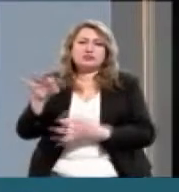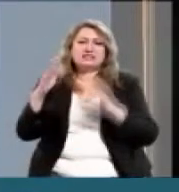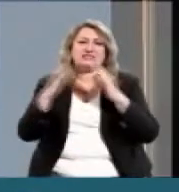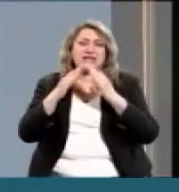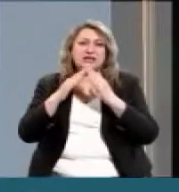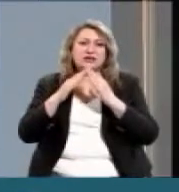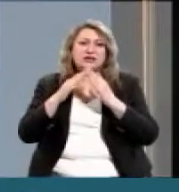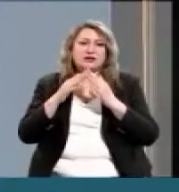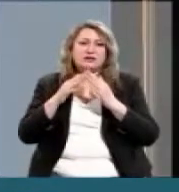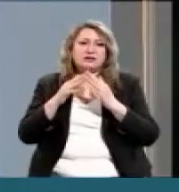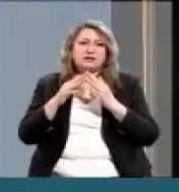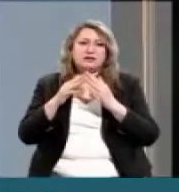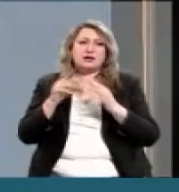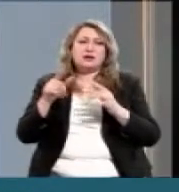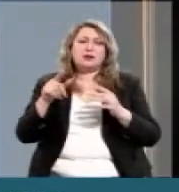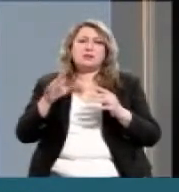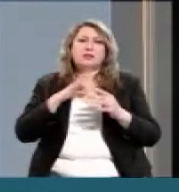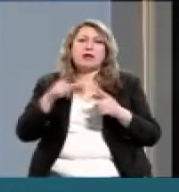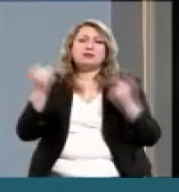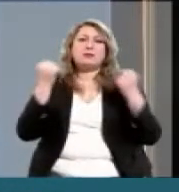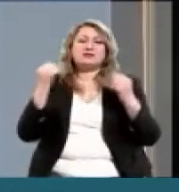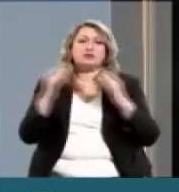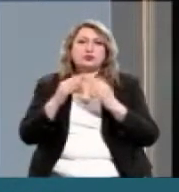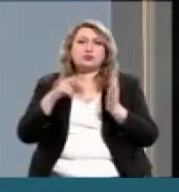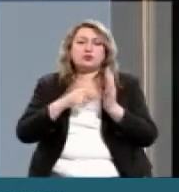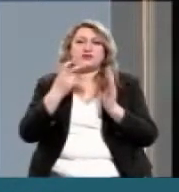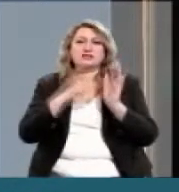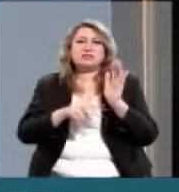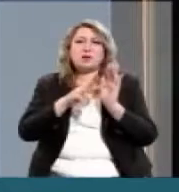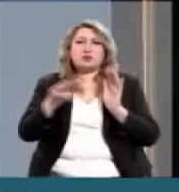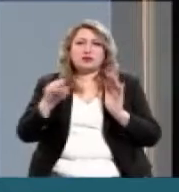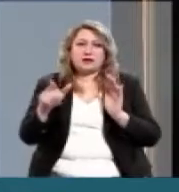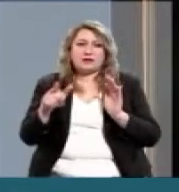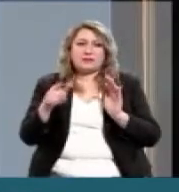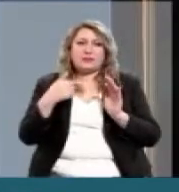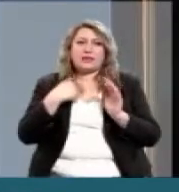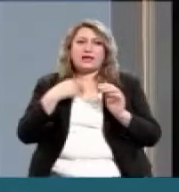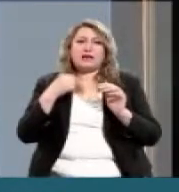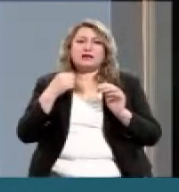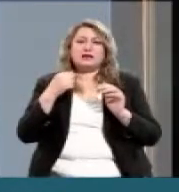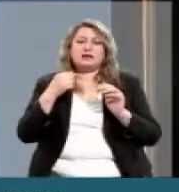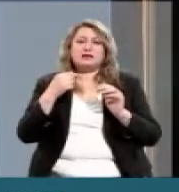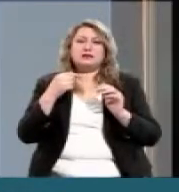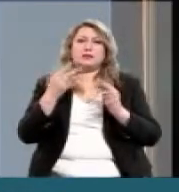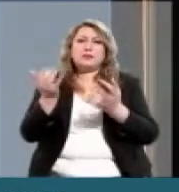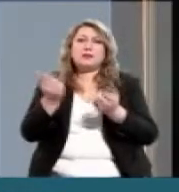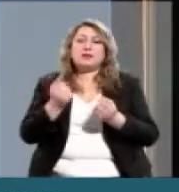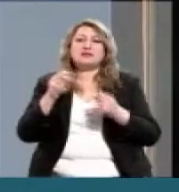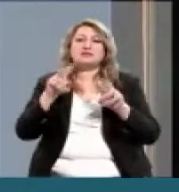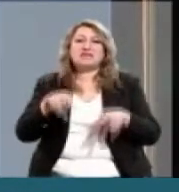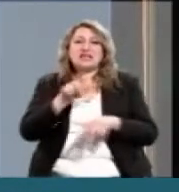здание в центре села Железнодорожное под жилой многоквартирный дом стоимостью 273 миллиона тенге для молодых специалистов, прибывающих на работу в сельский